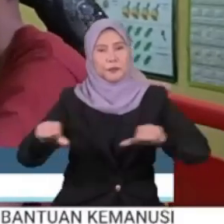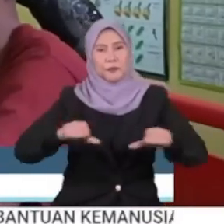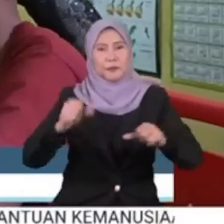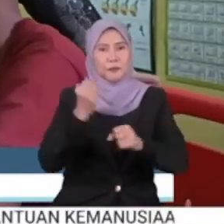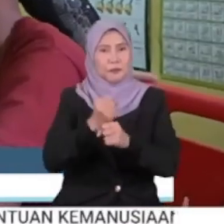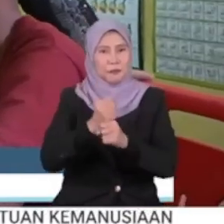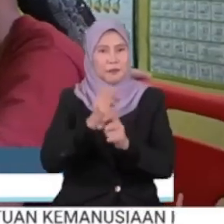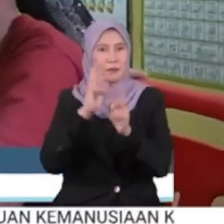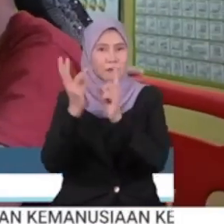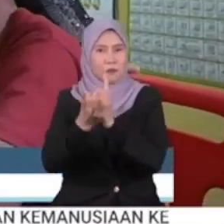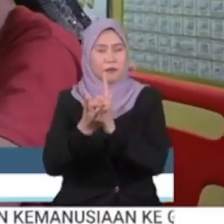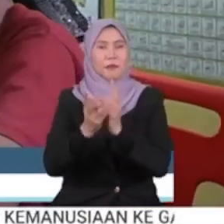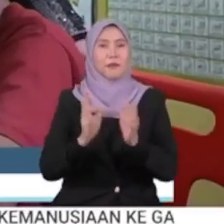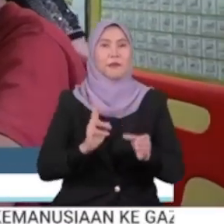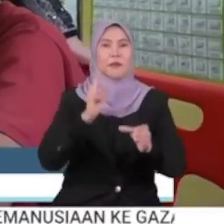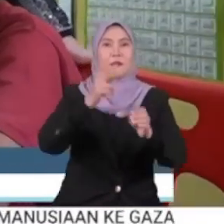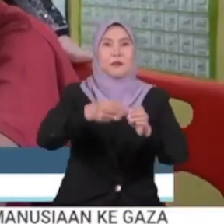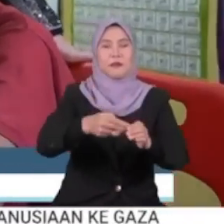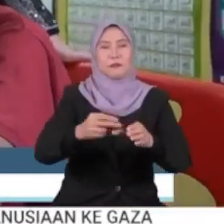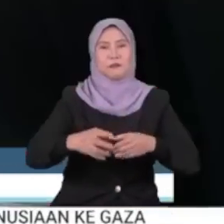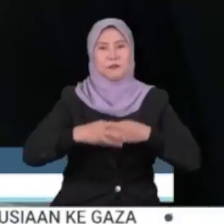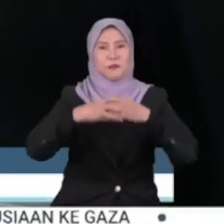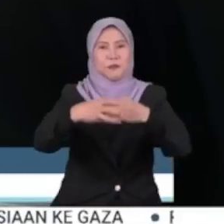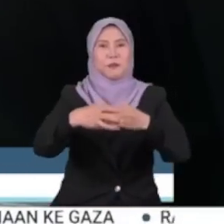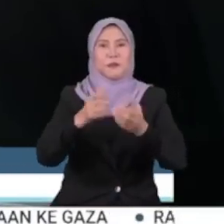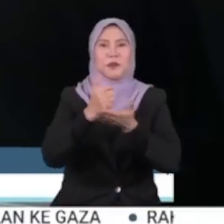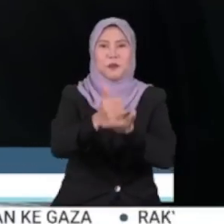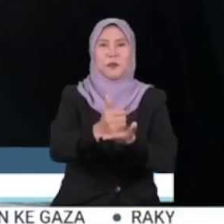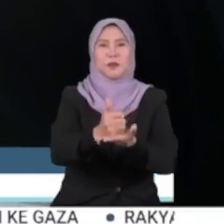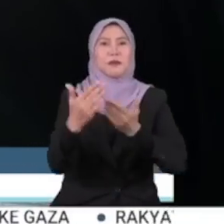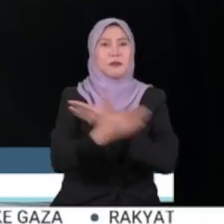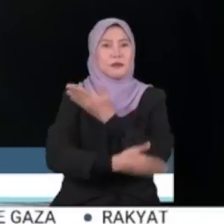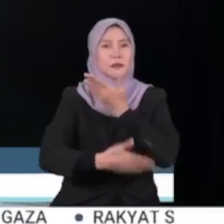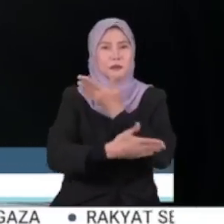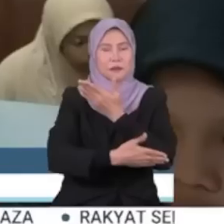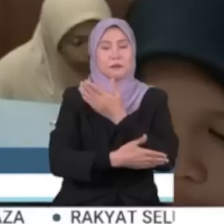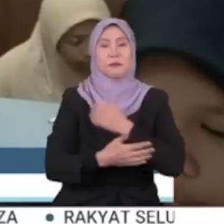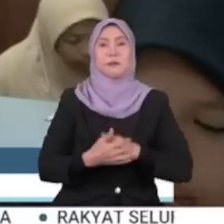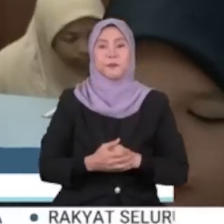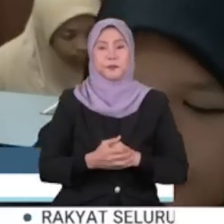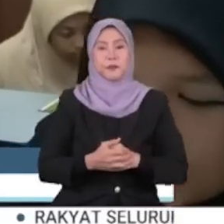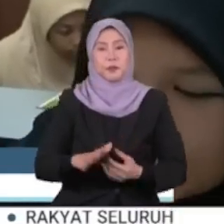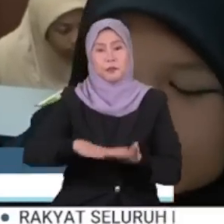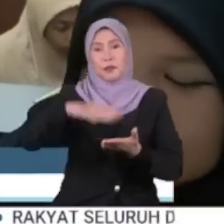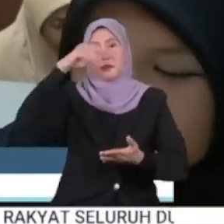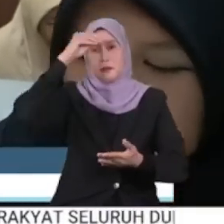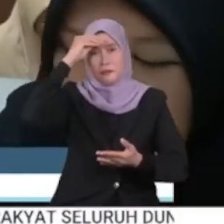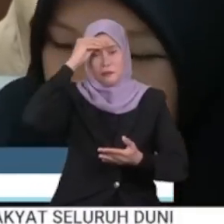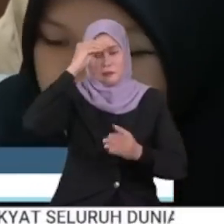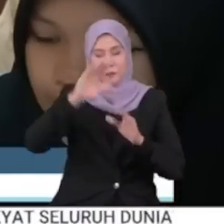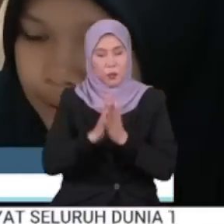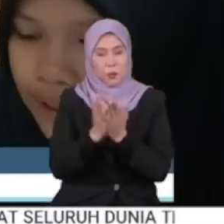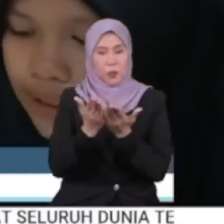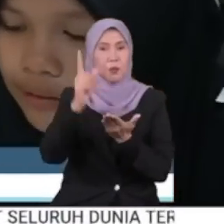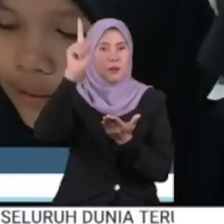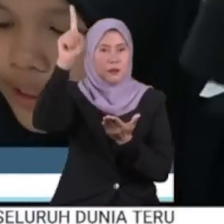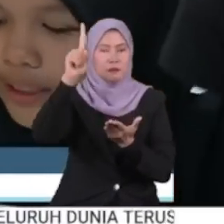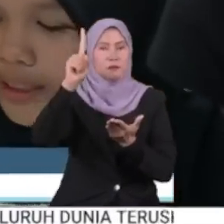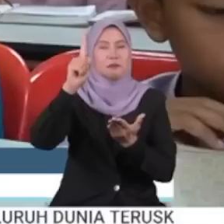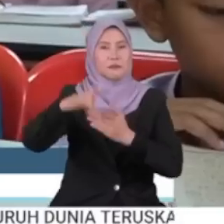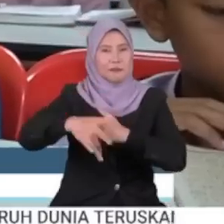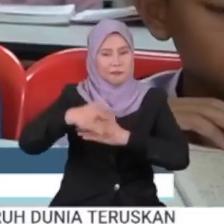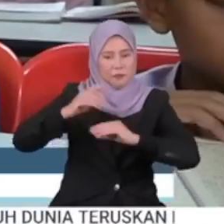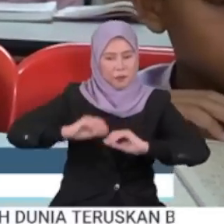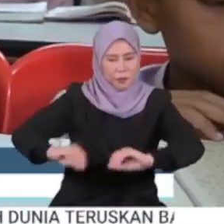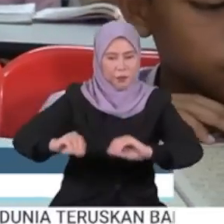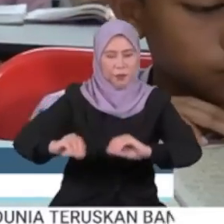kerja kebajikan serta pernah menyertai misi kemanusiaan ke beberapa negara berkata pembelajaran Al-Quran dari peringkat awal amat penting